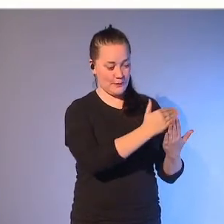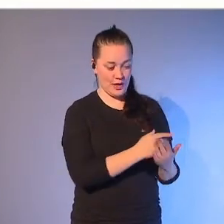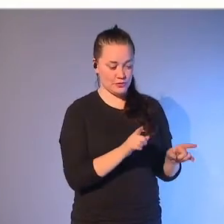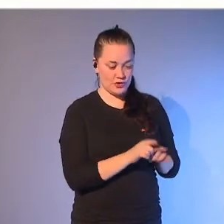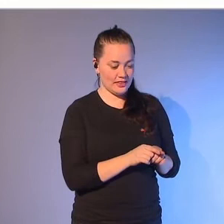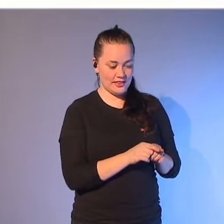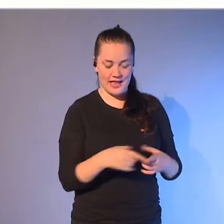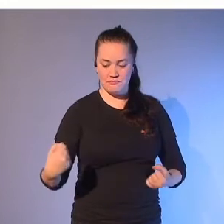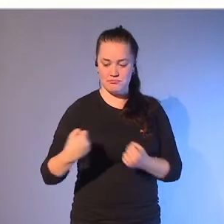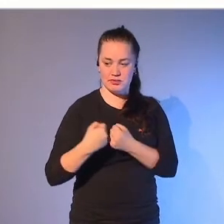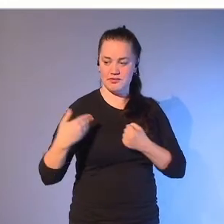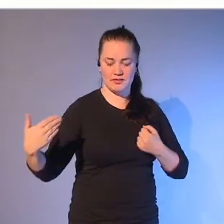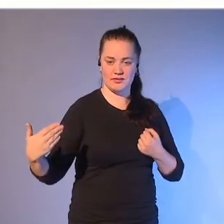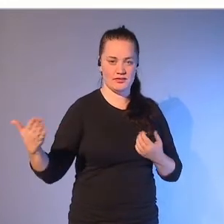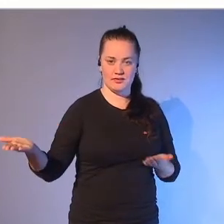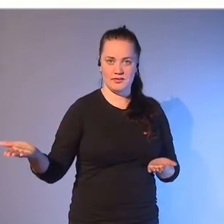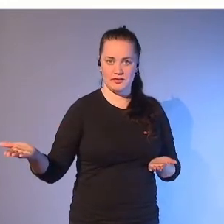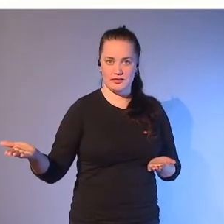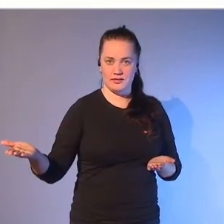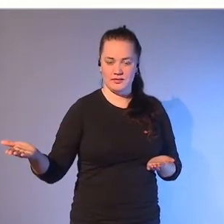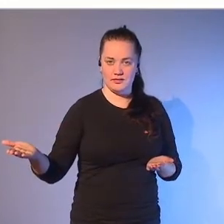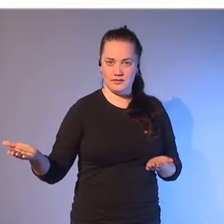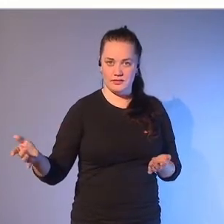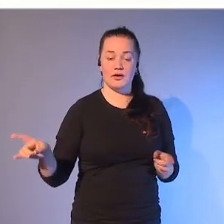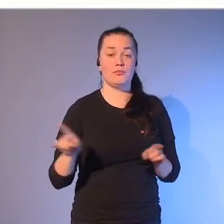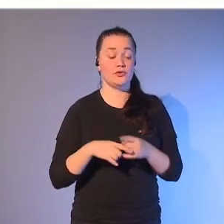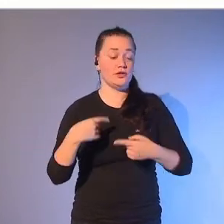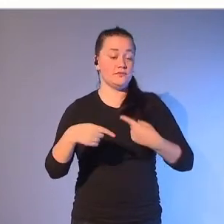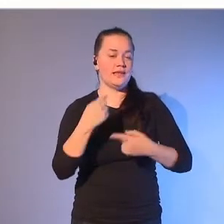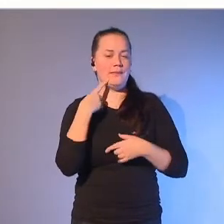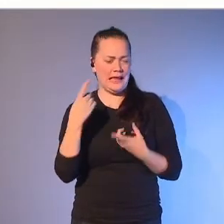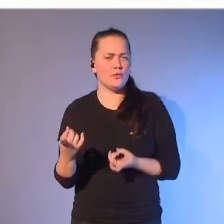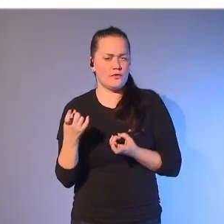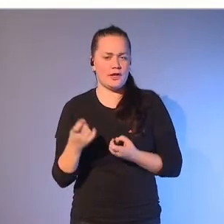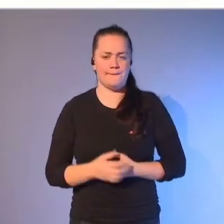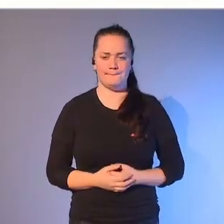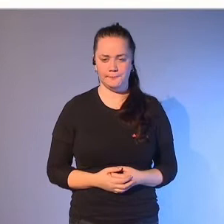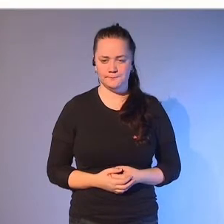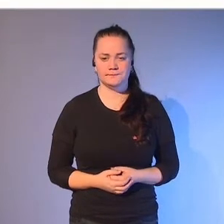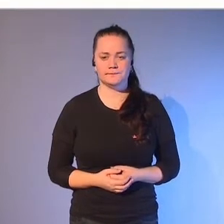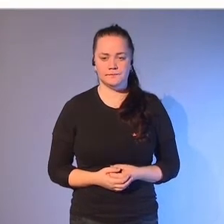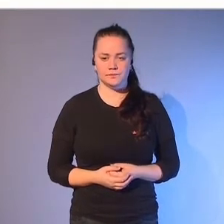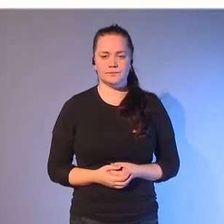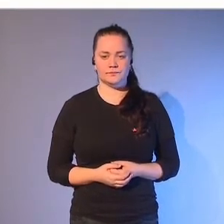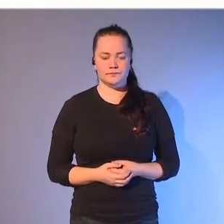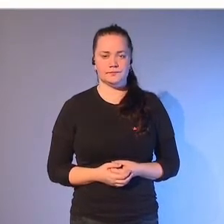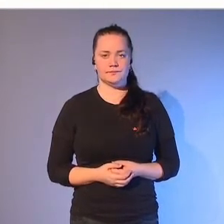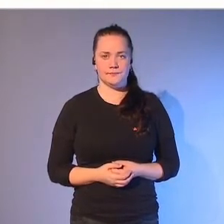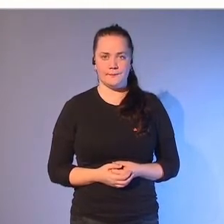mulig sånt. Det møter ikke det, og da blir det litt utfordrende. I